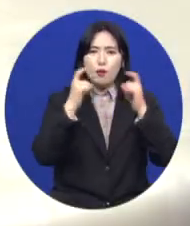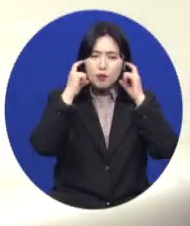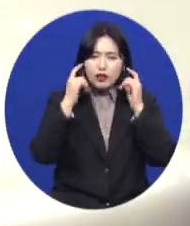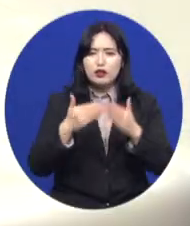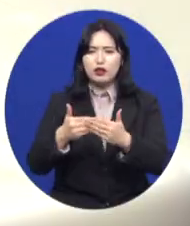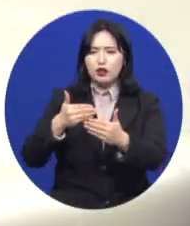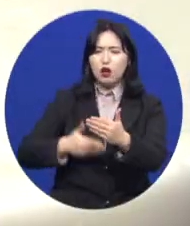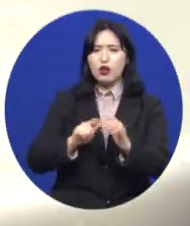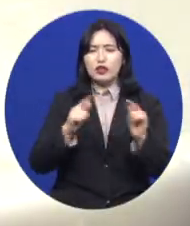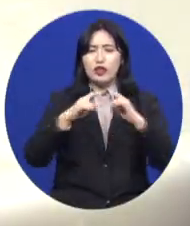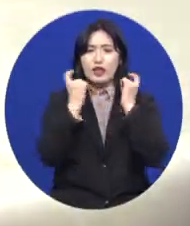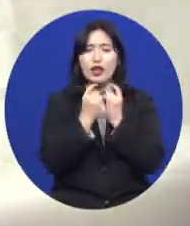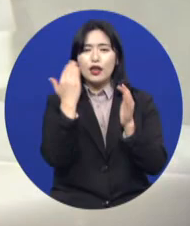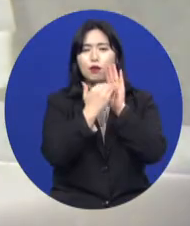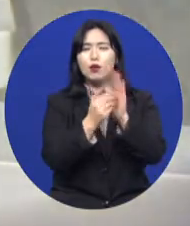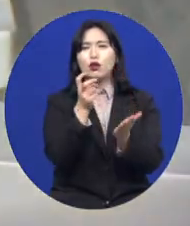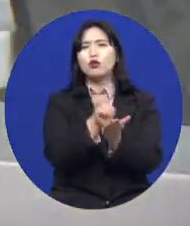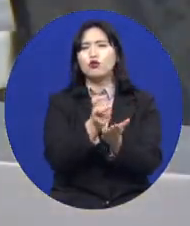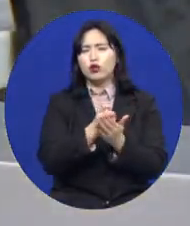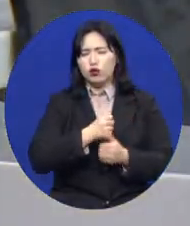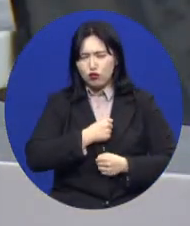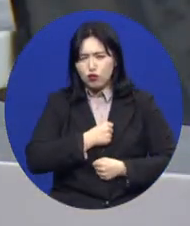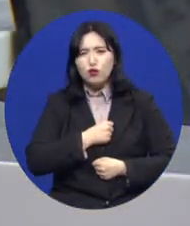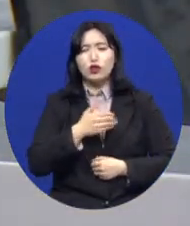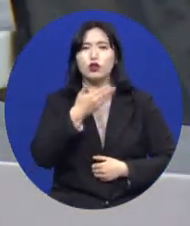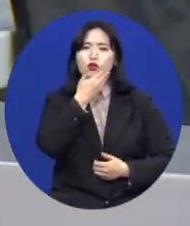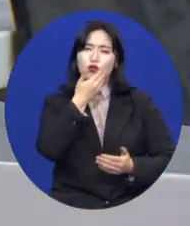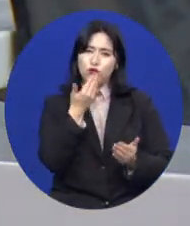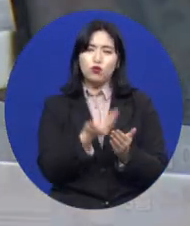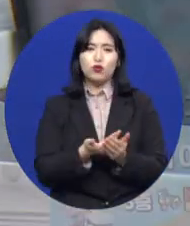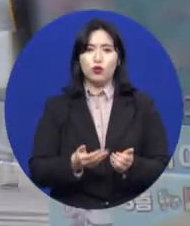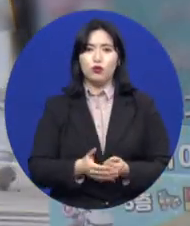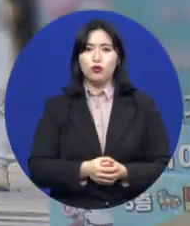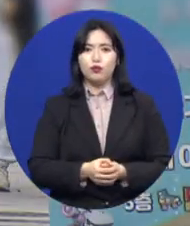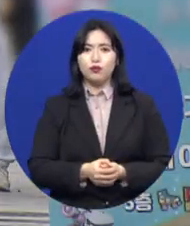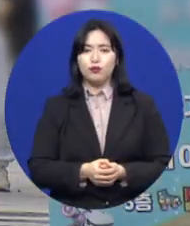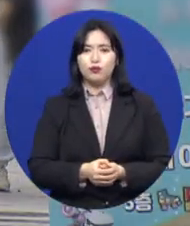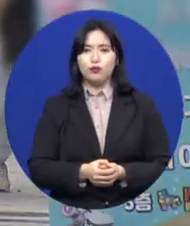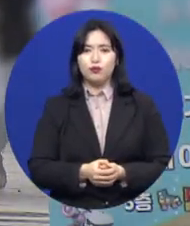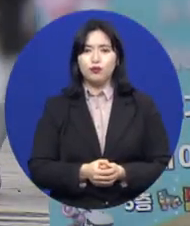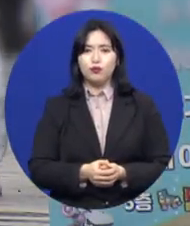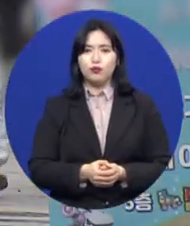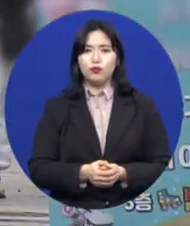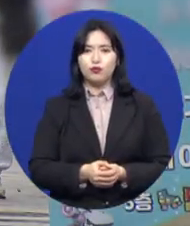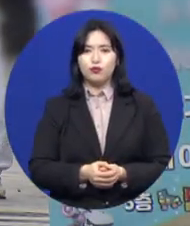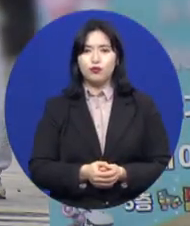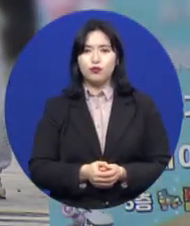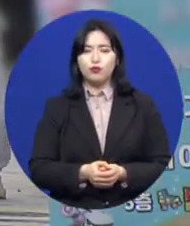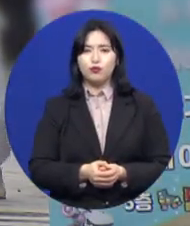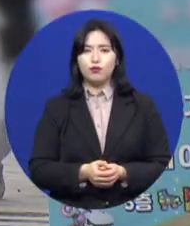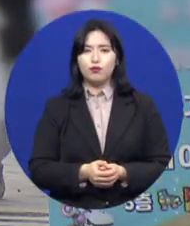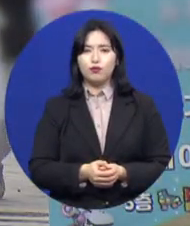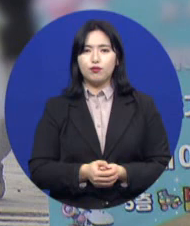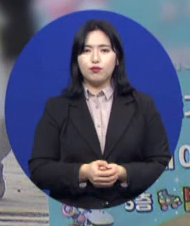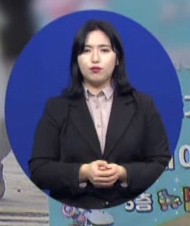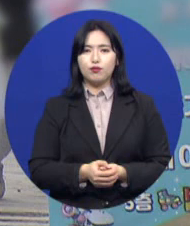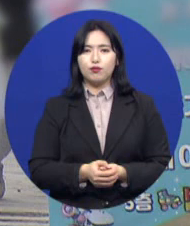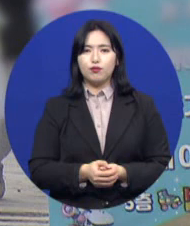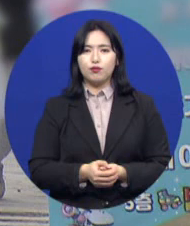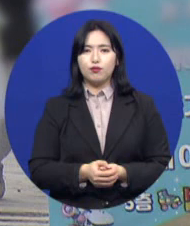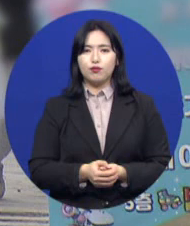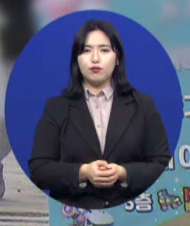개인 방의 수칙 준수가 어느 때보다 중요해지고 있습니다 mbc 뉴스 김광섭 입니다